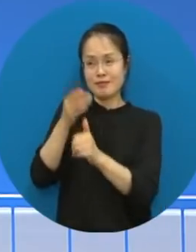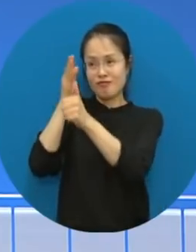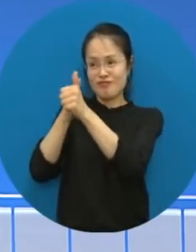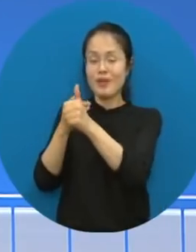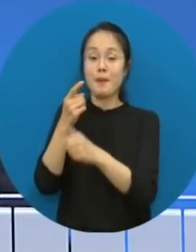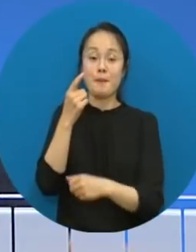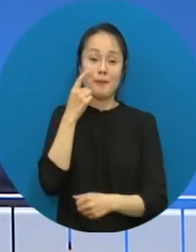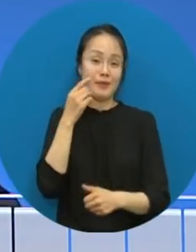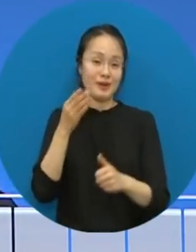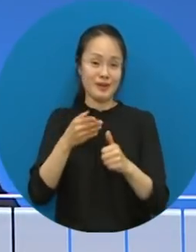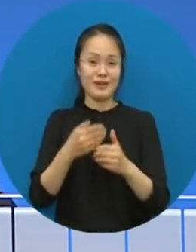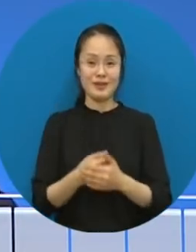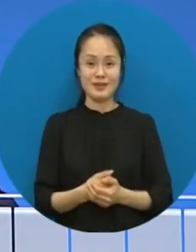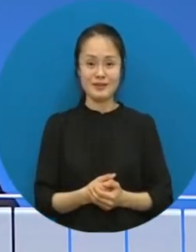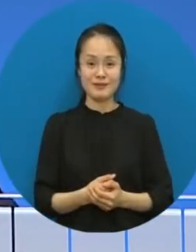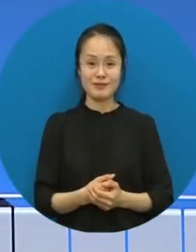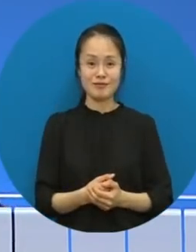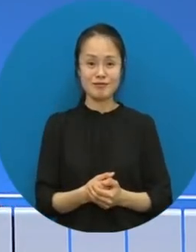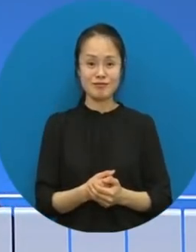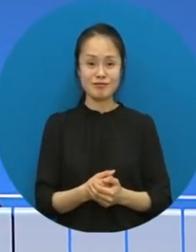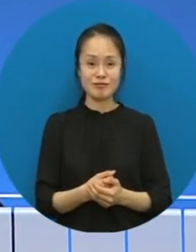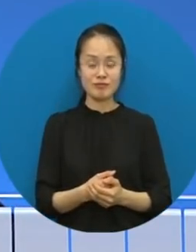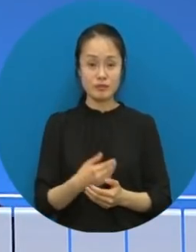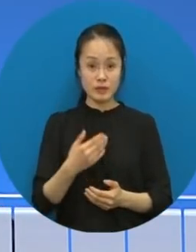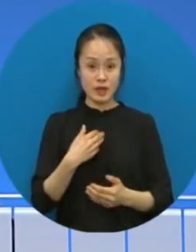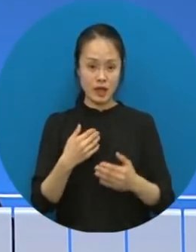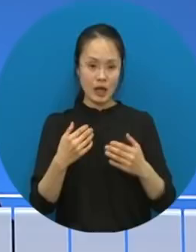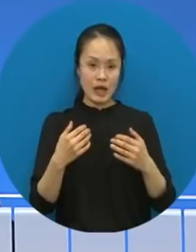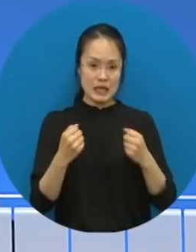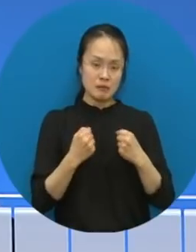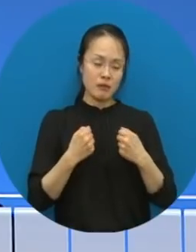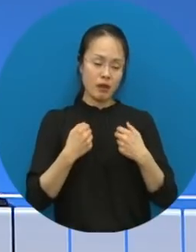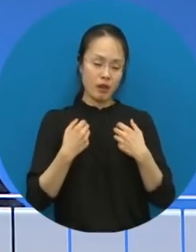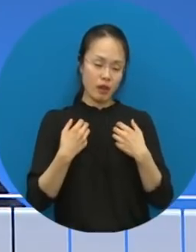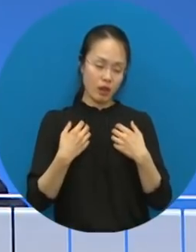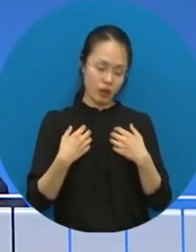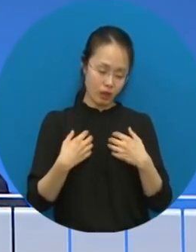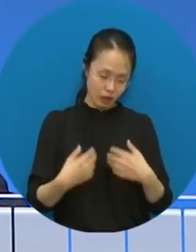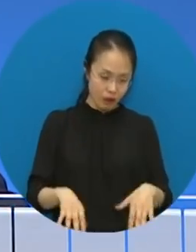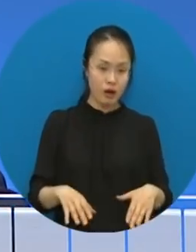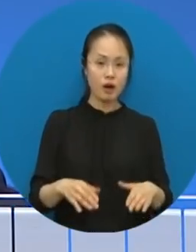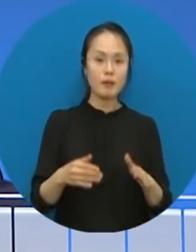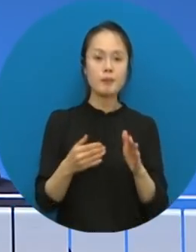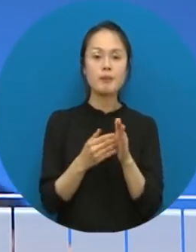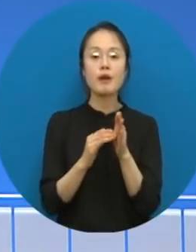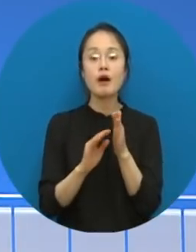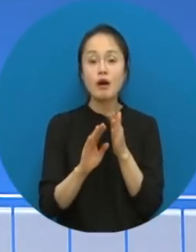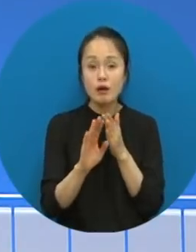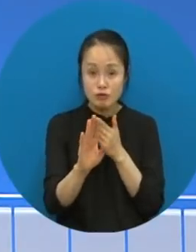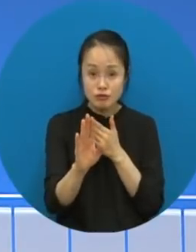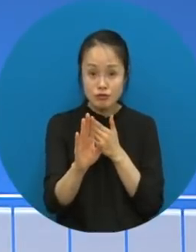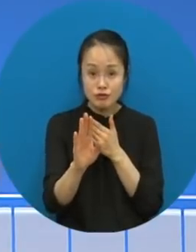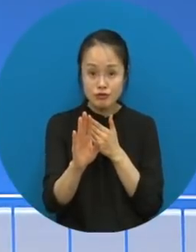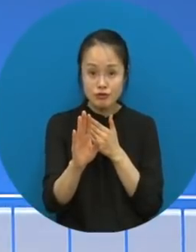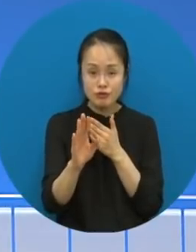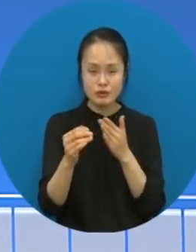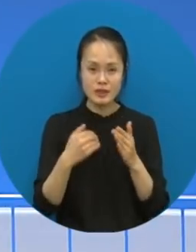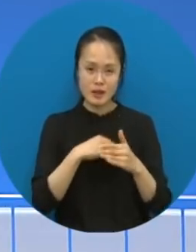그러면요, 내가 힘이 다 빠진 이후에, 나의 최선을